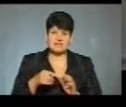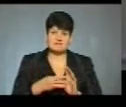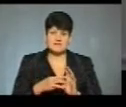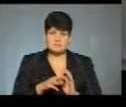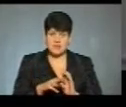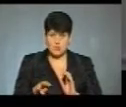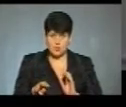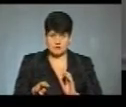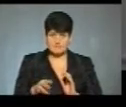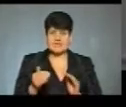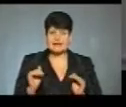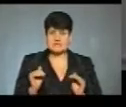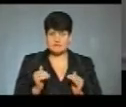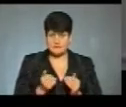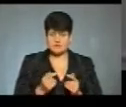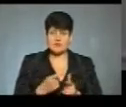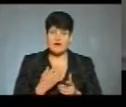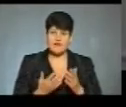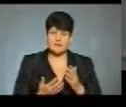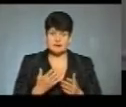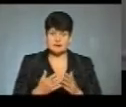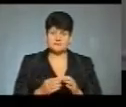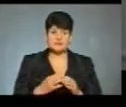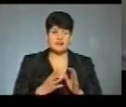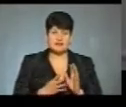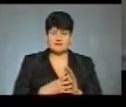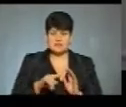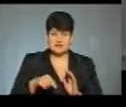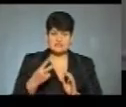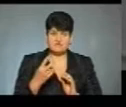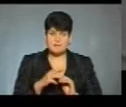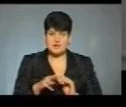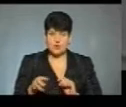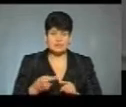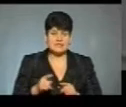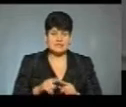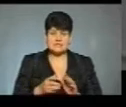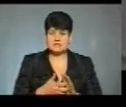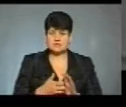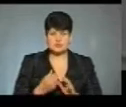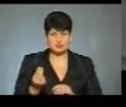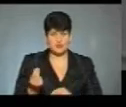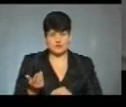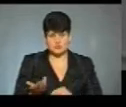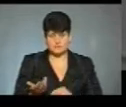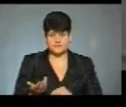які зменшують, але разом з тим в межах 19,2 мільйона це буде недостатньо коштів.